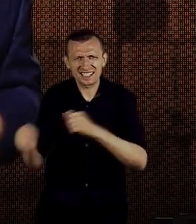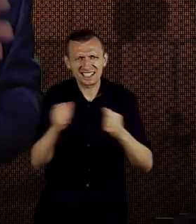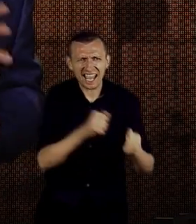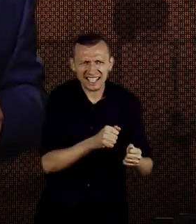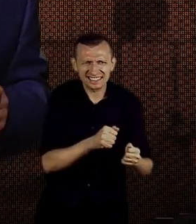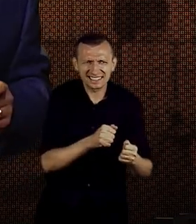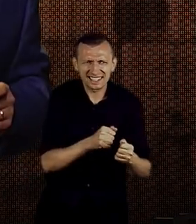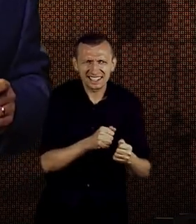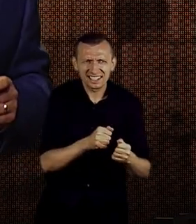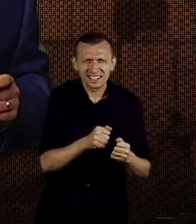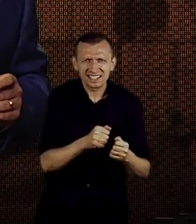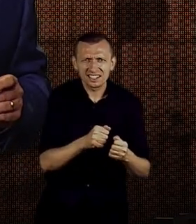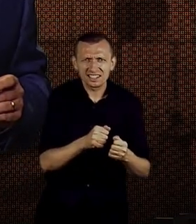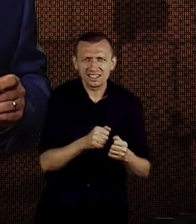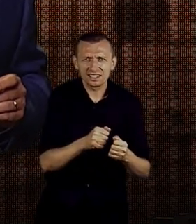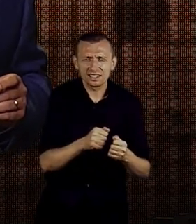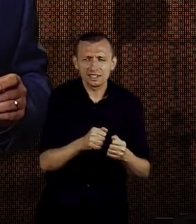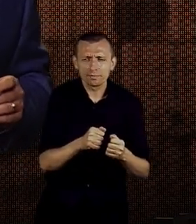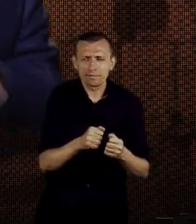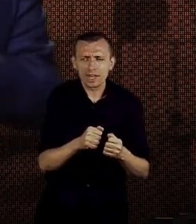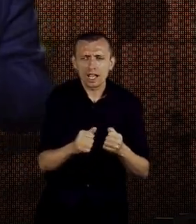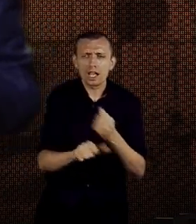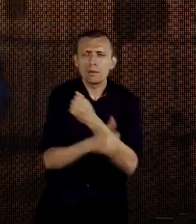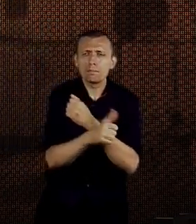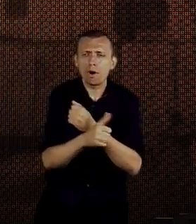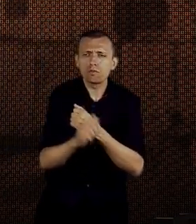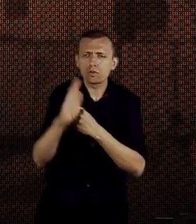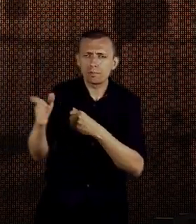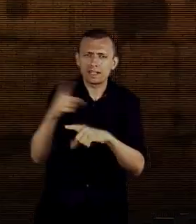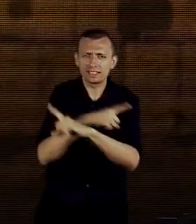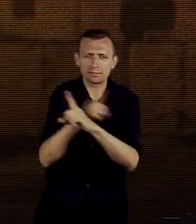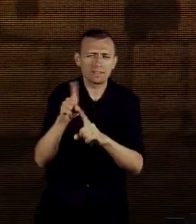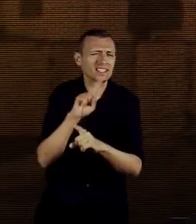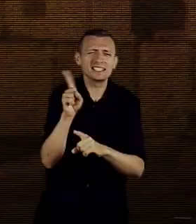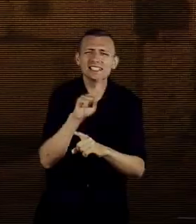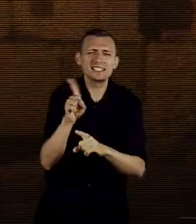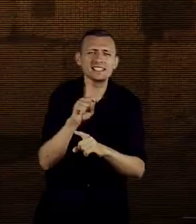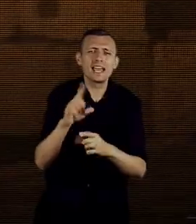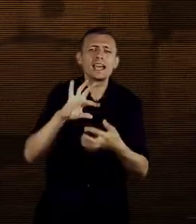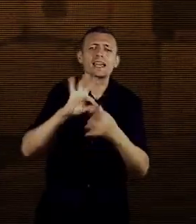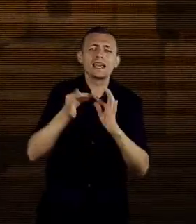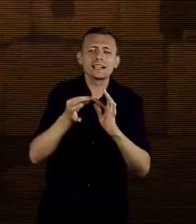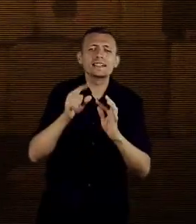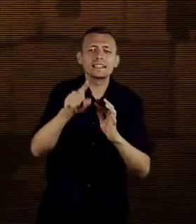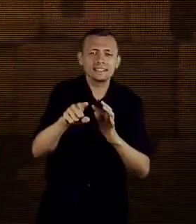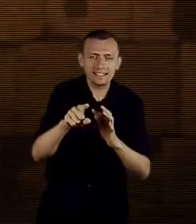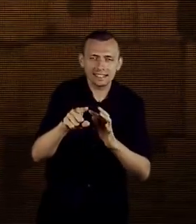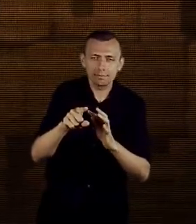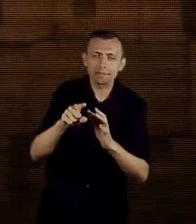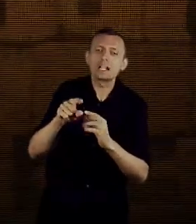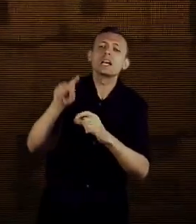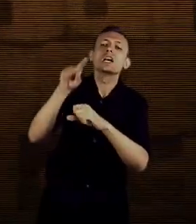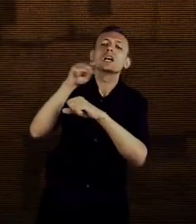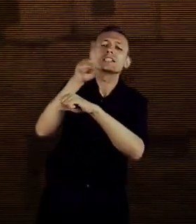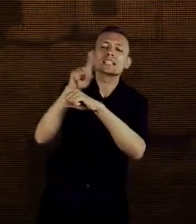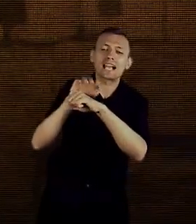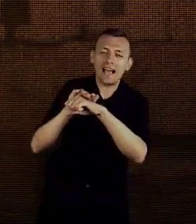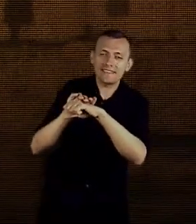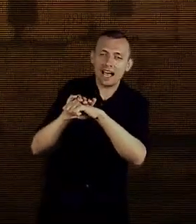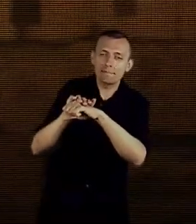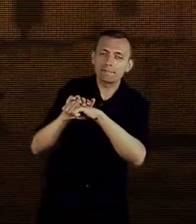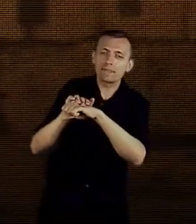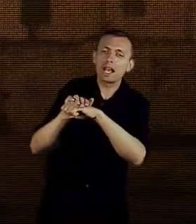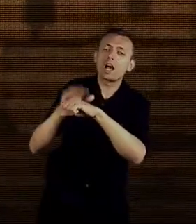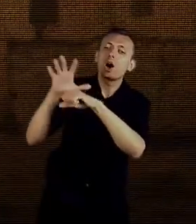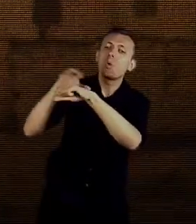wyraża to, że to zbawienie przyjąłeś. Tak samo tutaj. Zbawienie poprzedziło uczynek, a uczynek